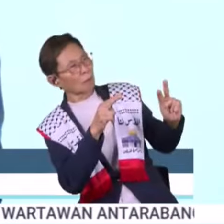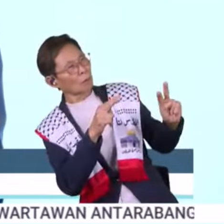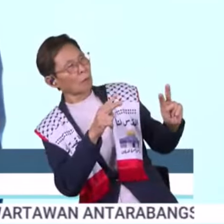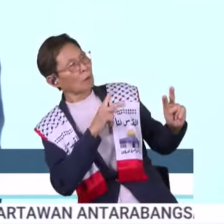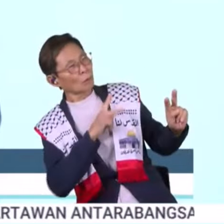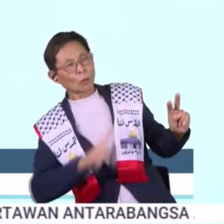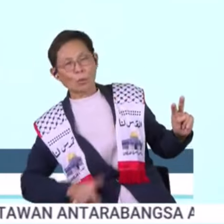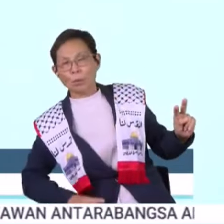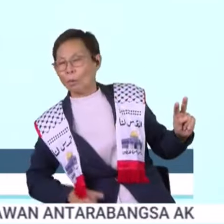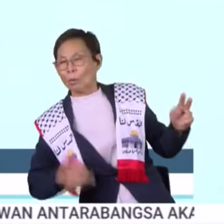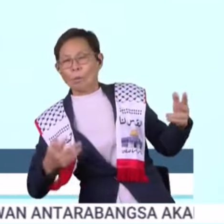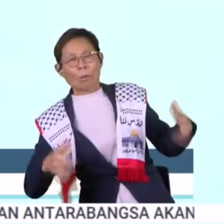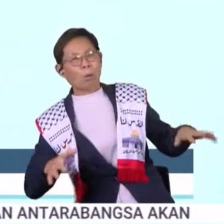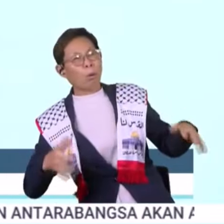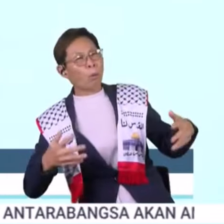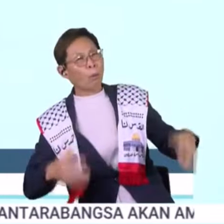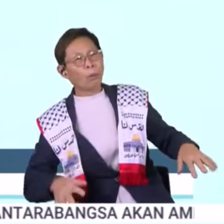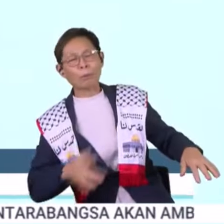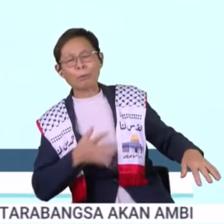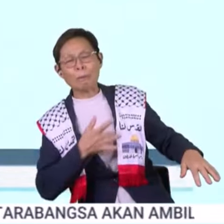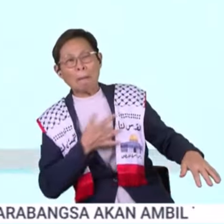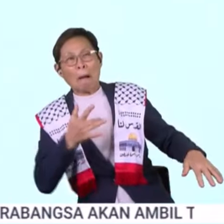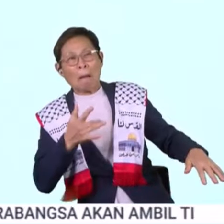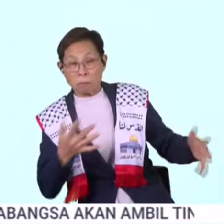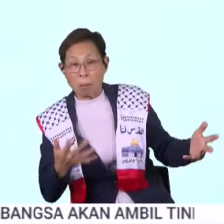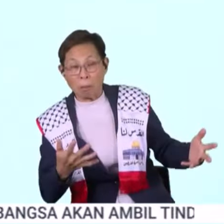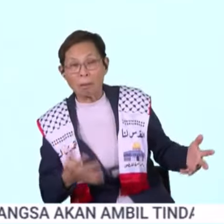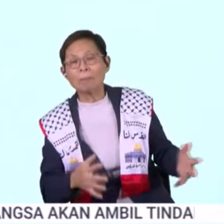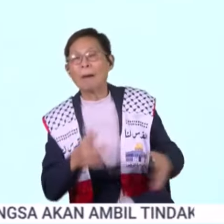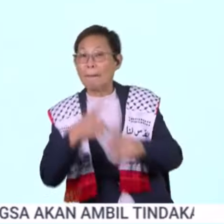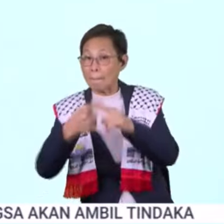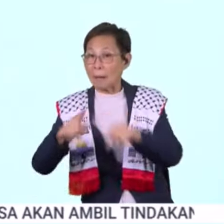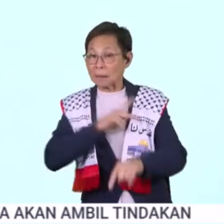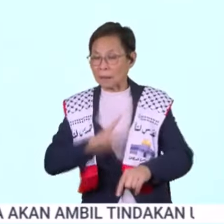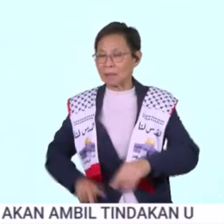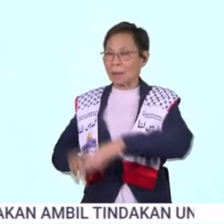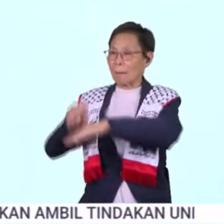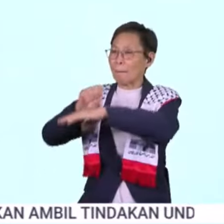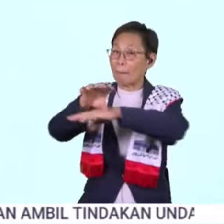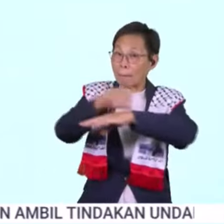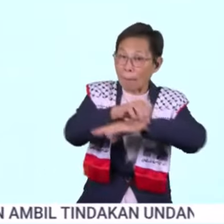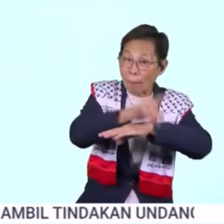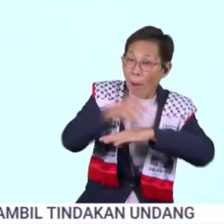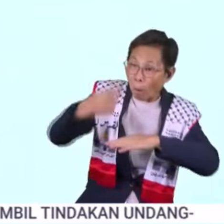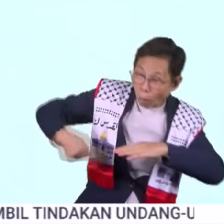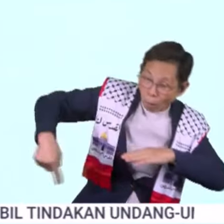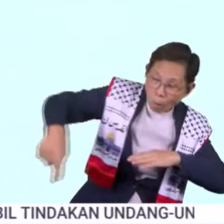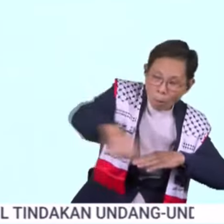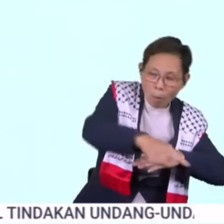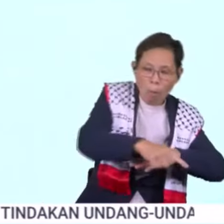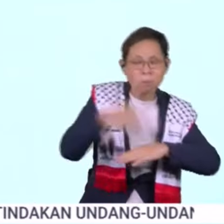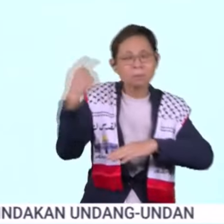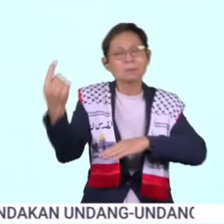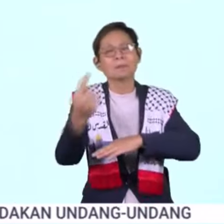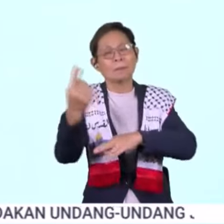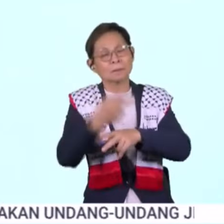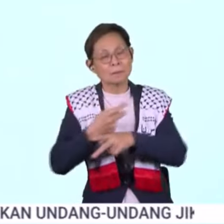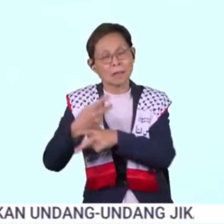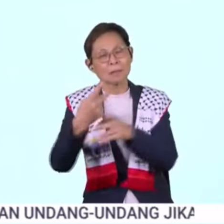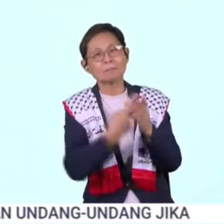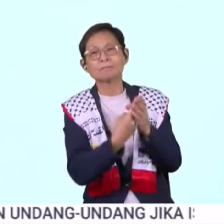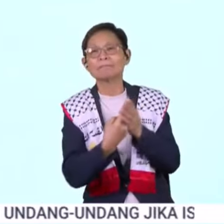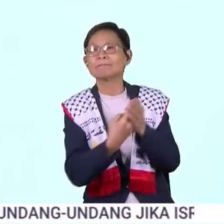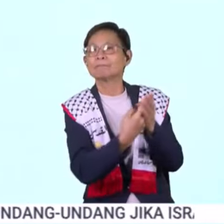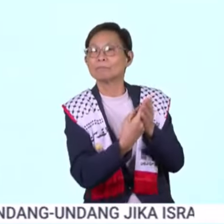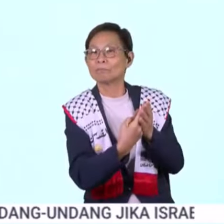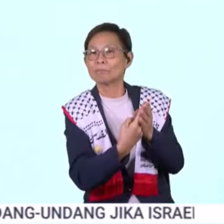cukup terkesan. Tapi juga pesanan tuanku agar kita semua sentiasa menjaga